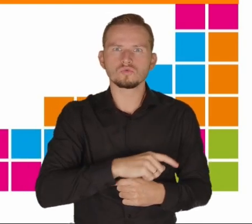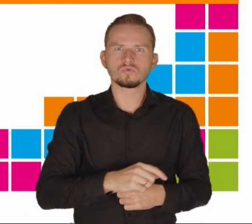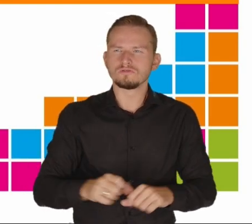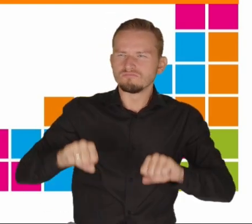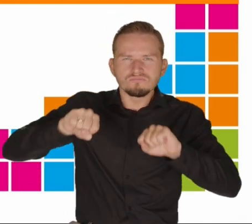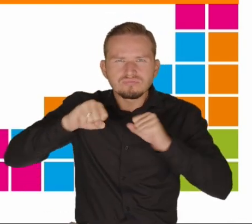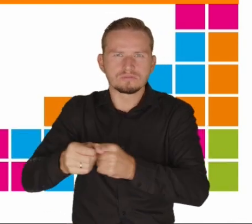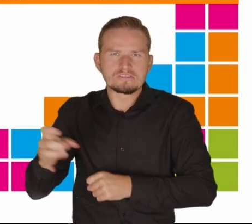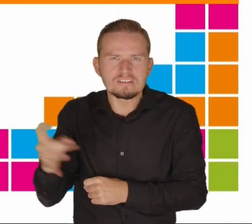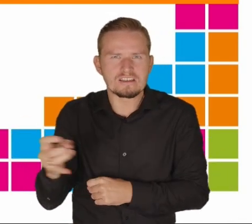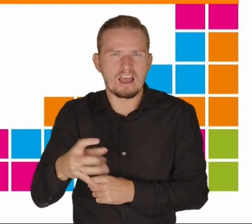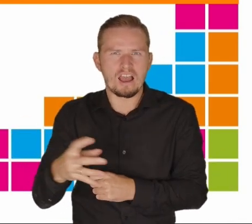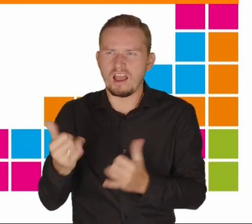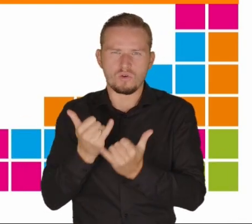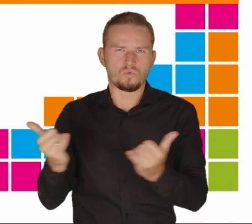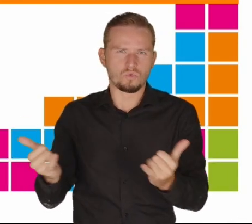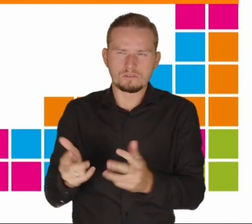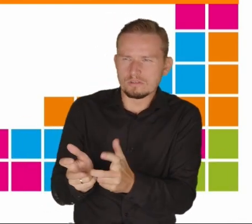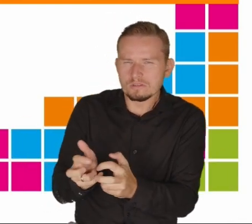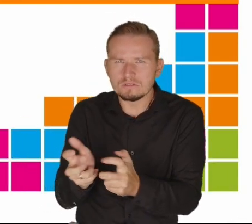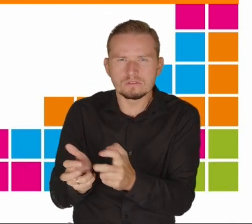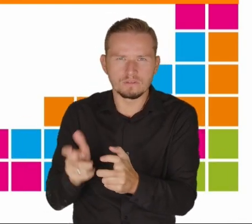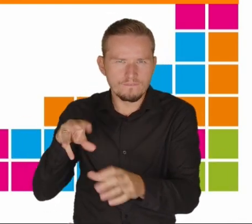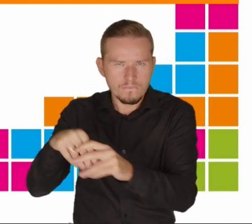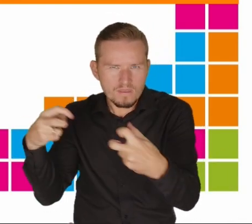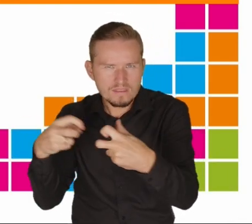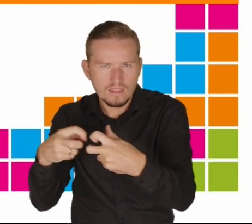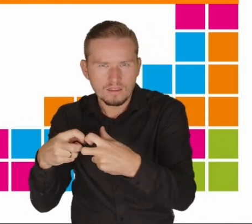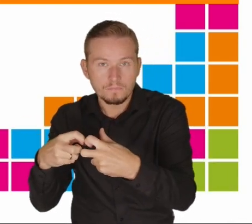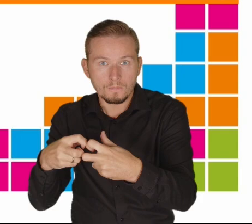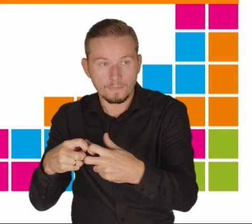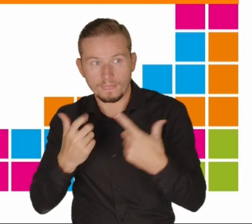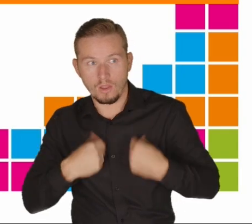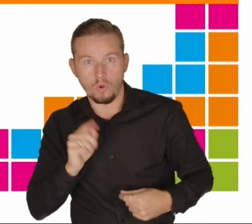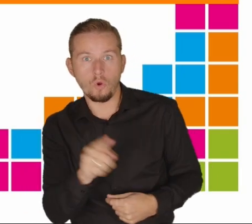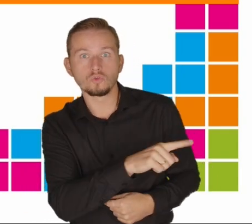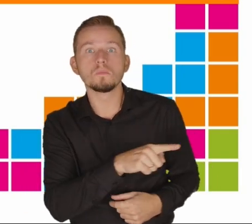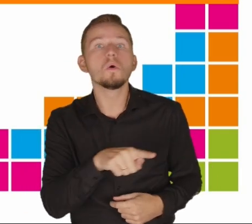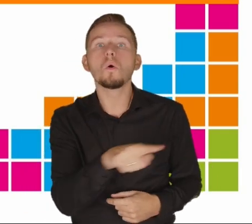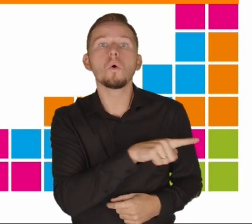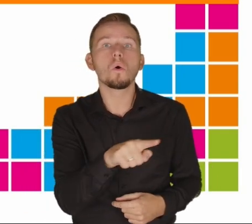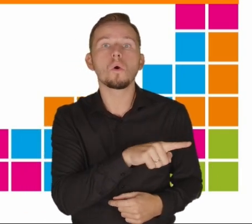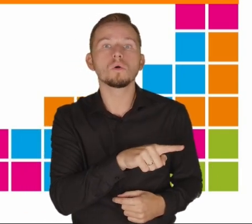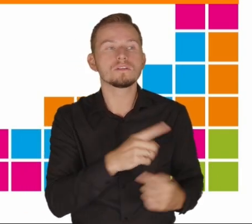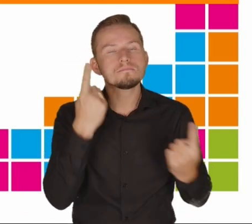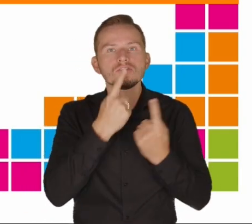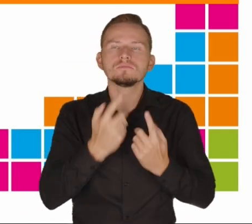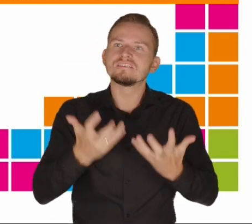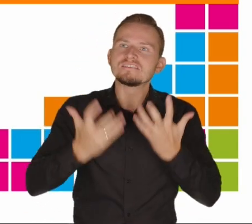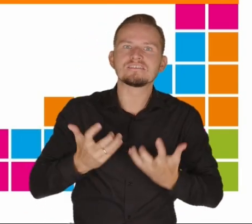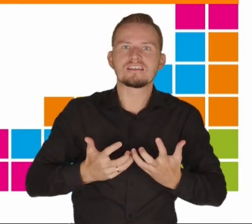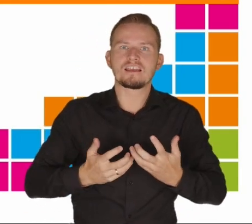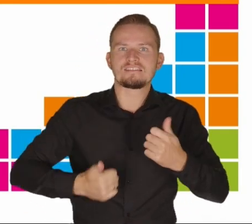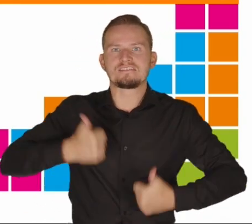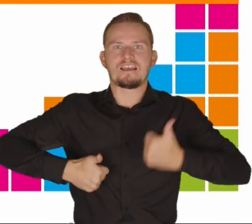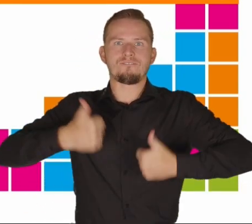doświadczeń z grami internetowymi, to są osoby, które myślą o tym, żeby brać udział w zawodach